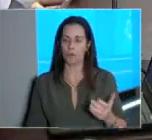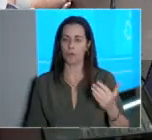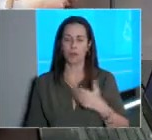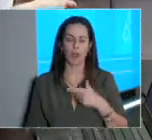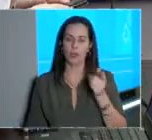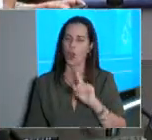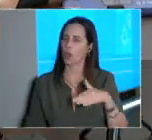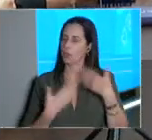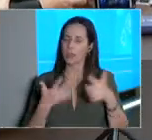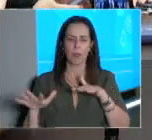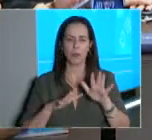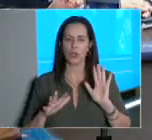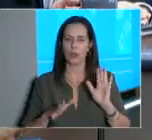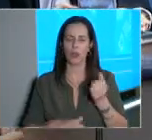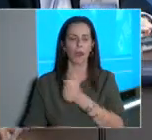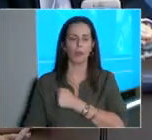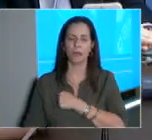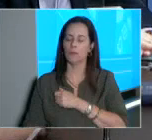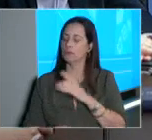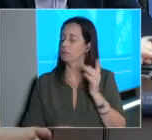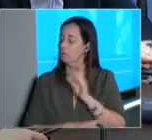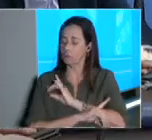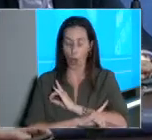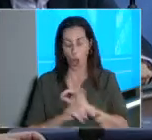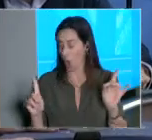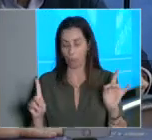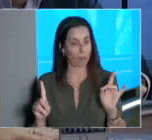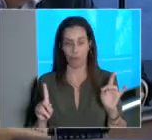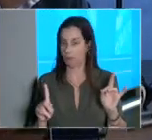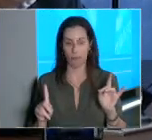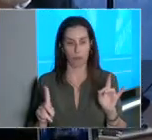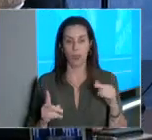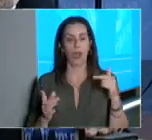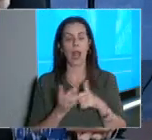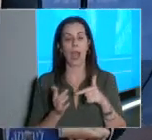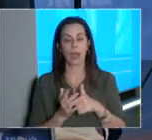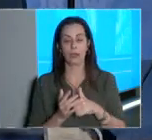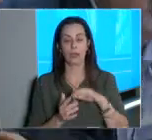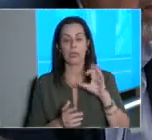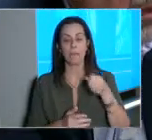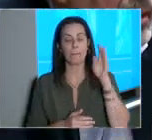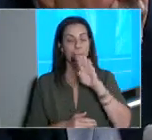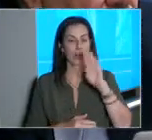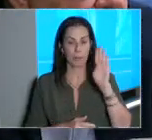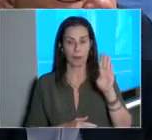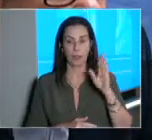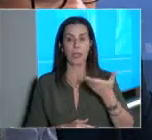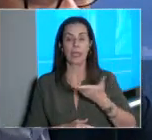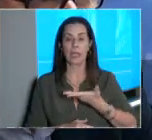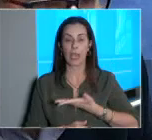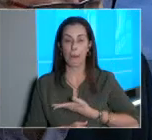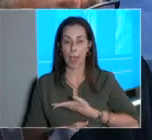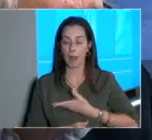אנחנו לא ניתן לממשלת הלכה חרדלית להיות בפעם הבאה. ולכן, אם נתניהו יקבל